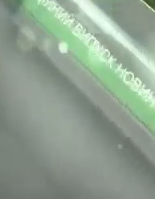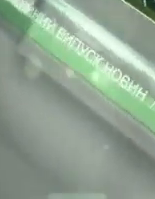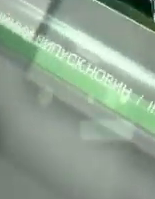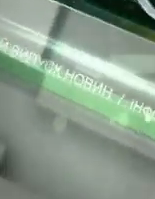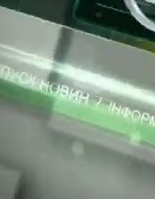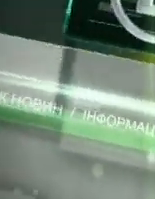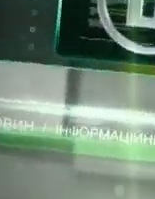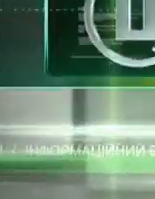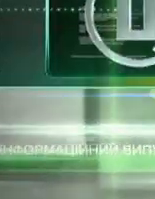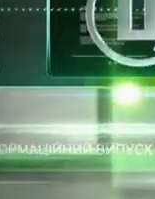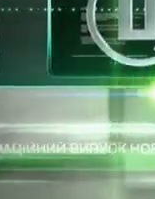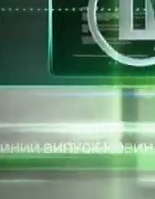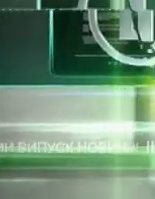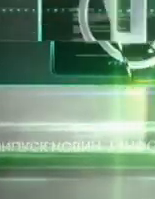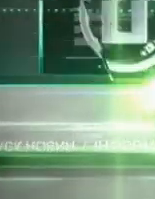Музика